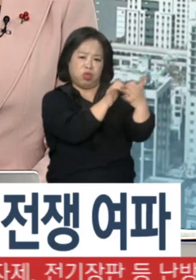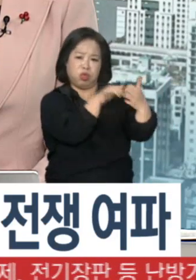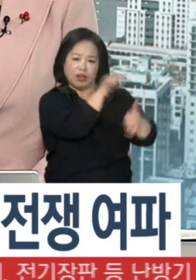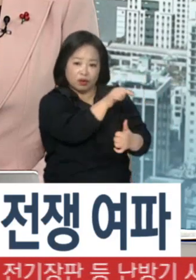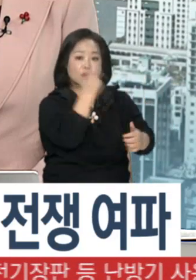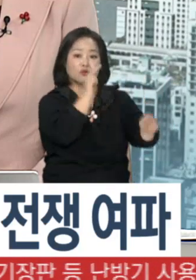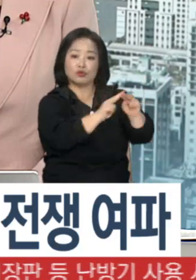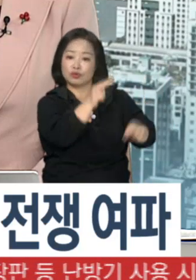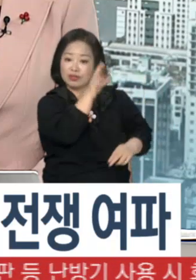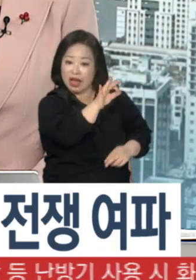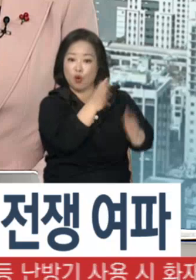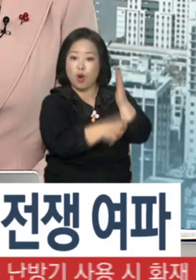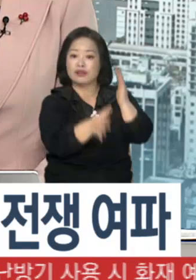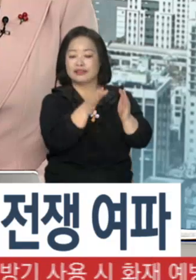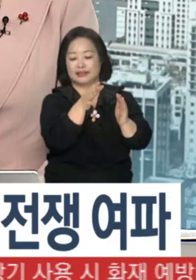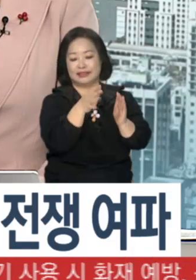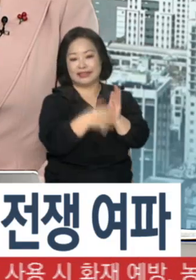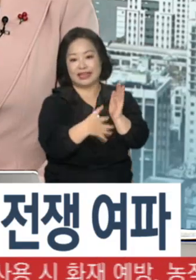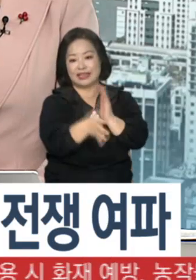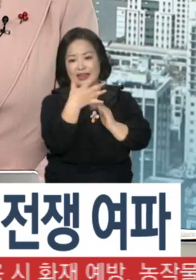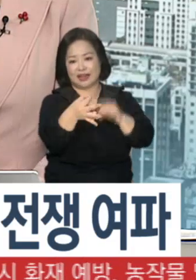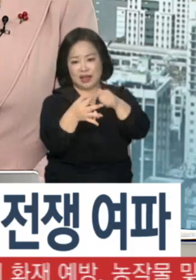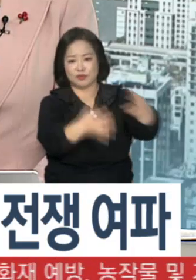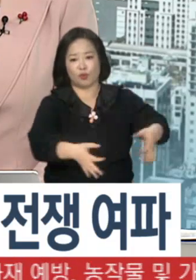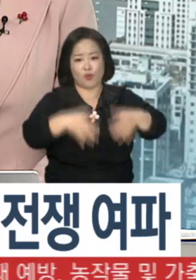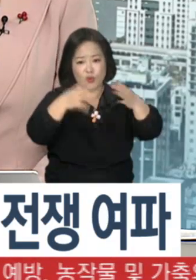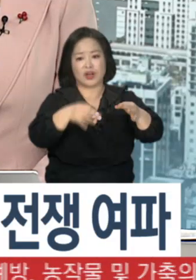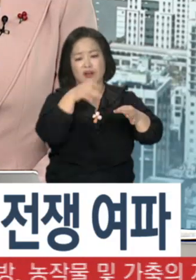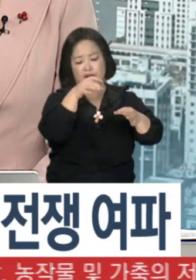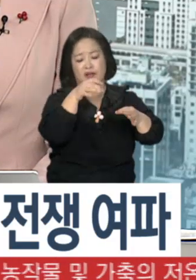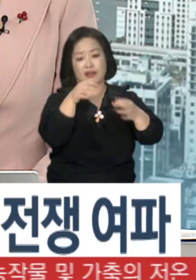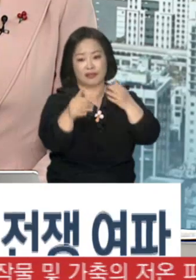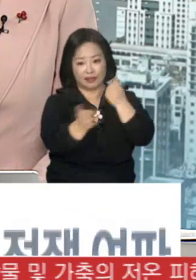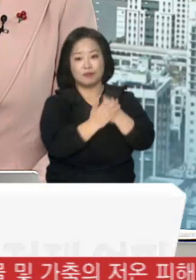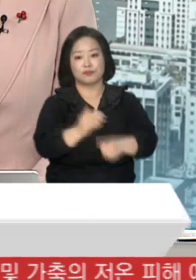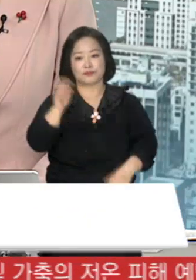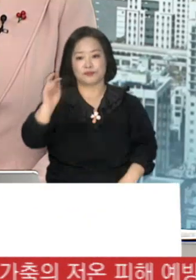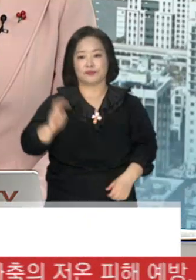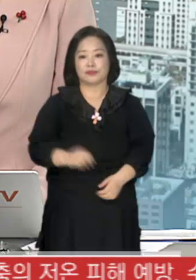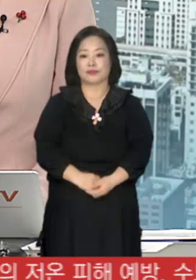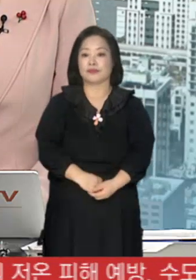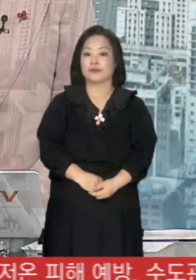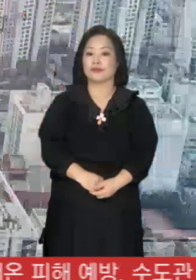유가와 원자재 가격이 크게 오은 영향이 컸습니다 강은 날의